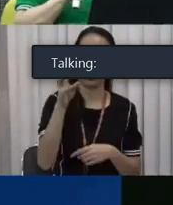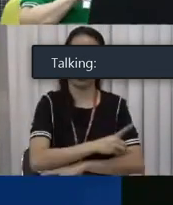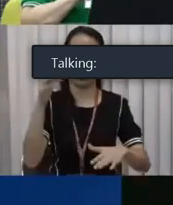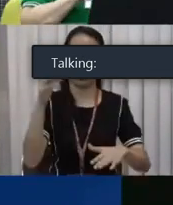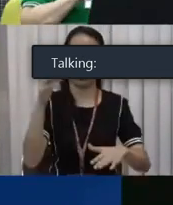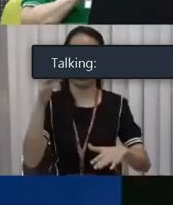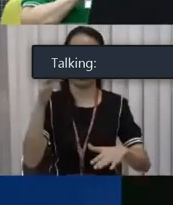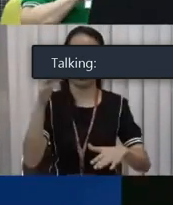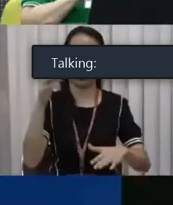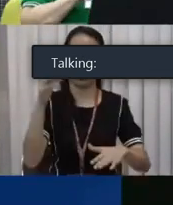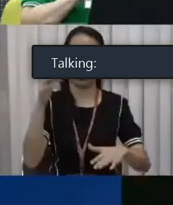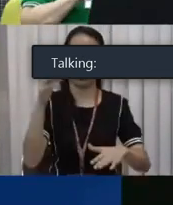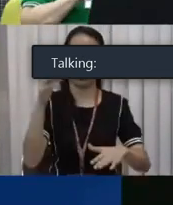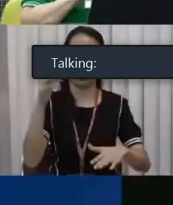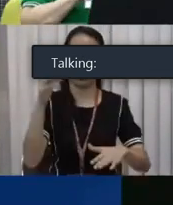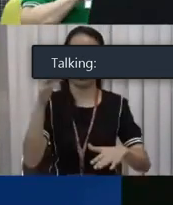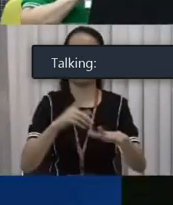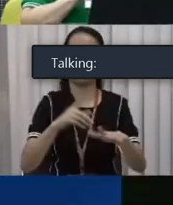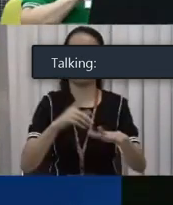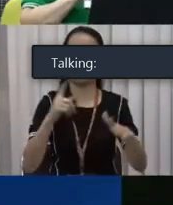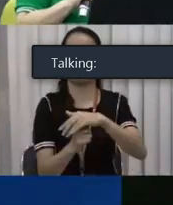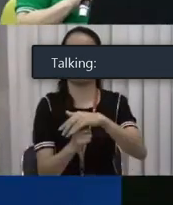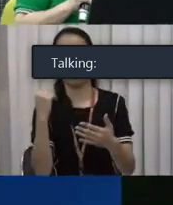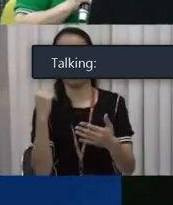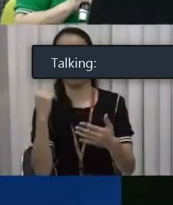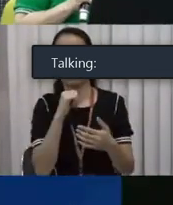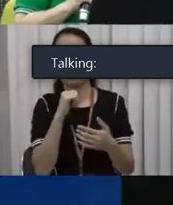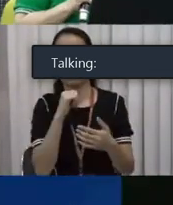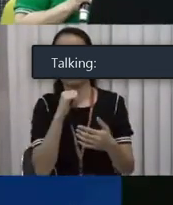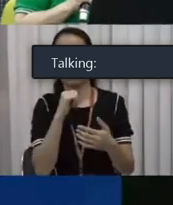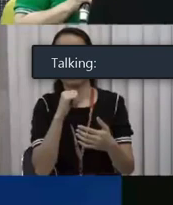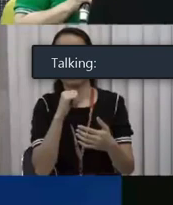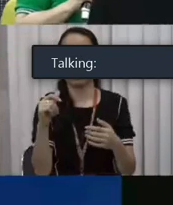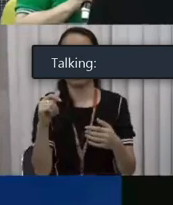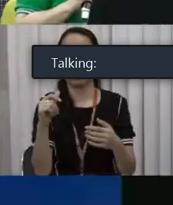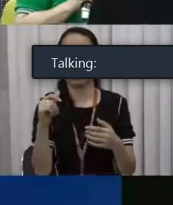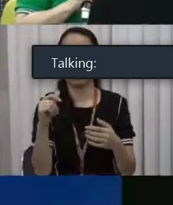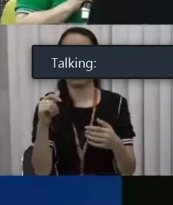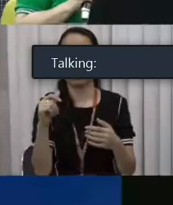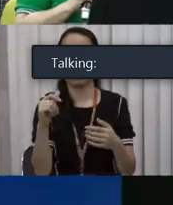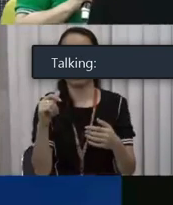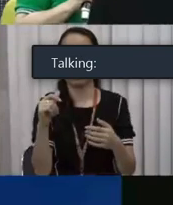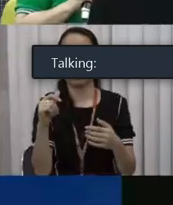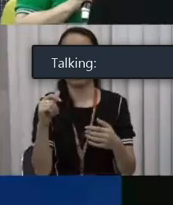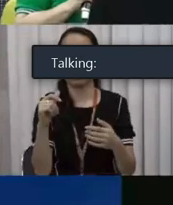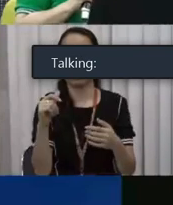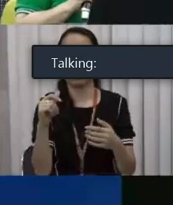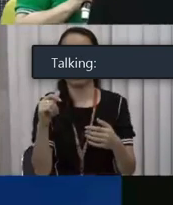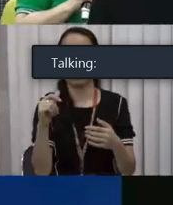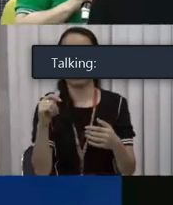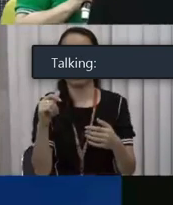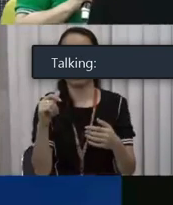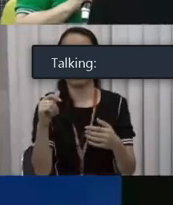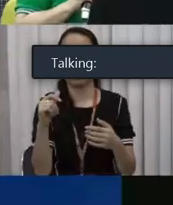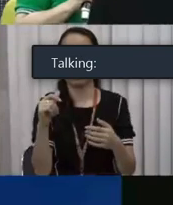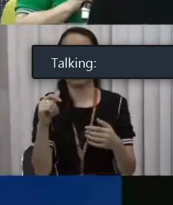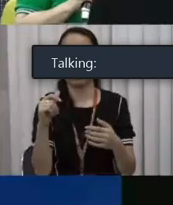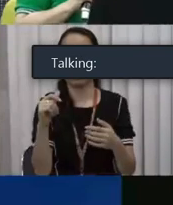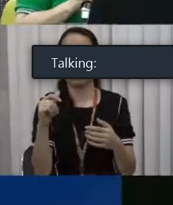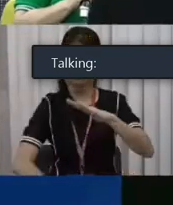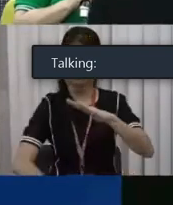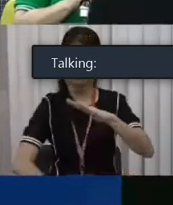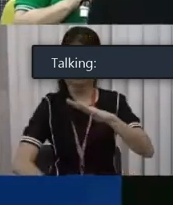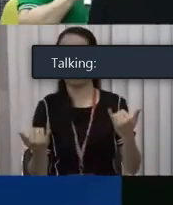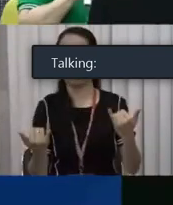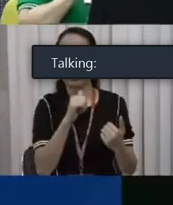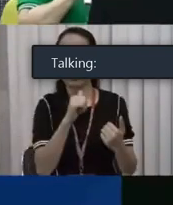sa fourth delivery but now wala na ni siya kuan unlimited na. Okay, so panganak na mo. Paternity